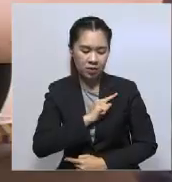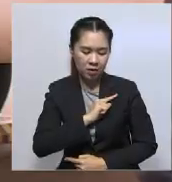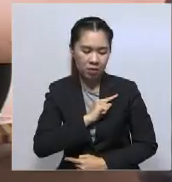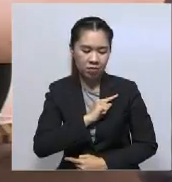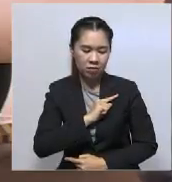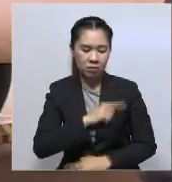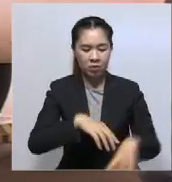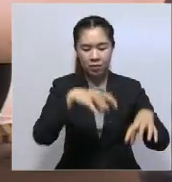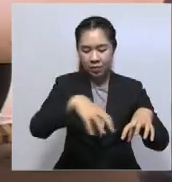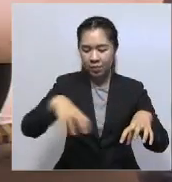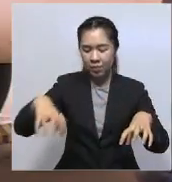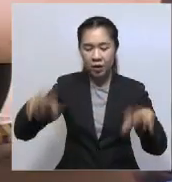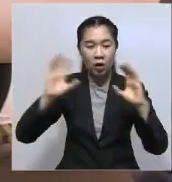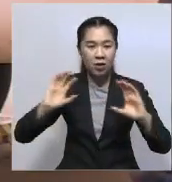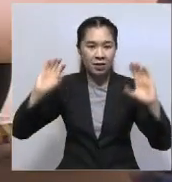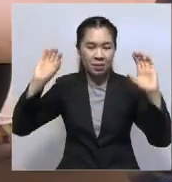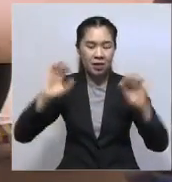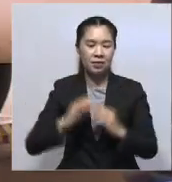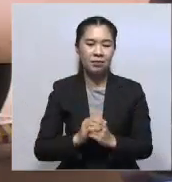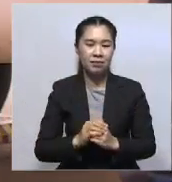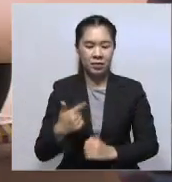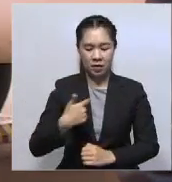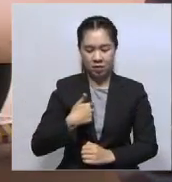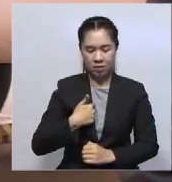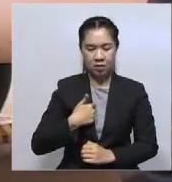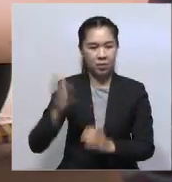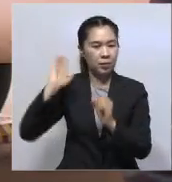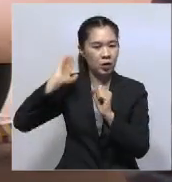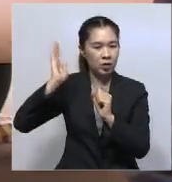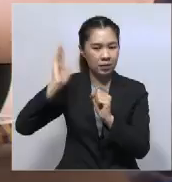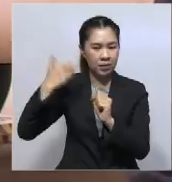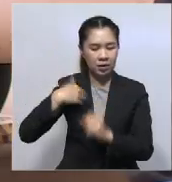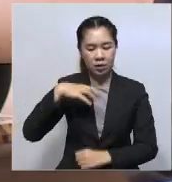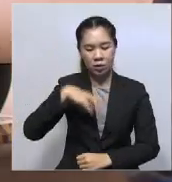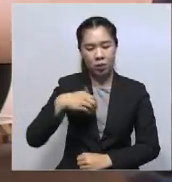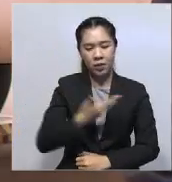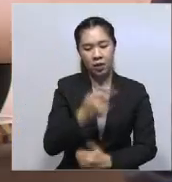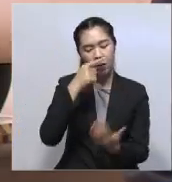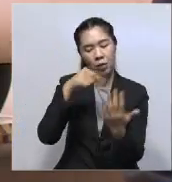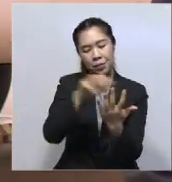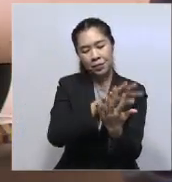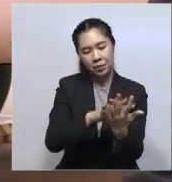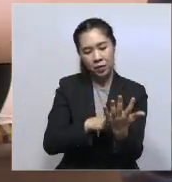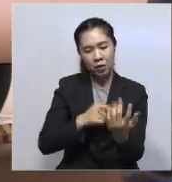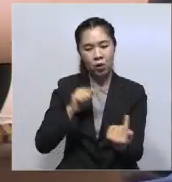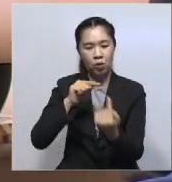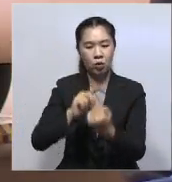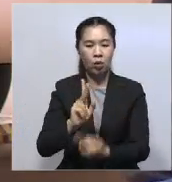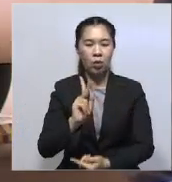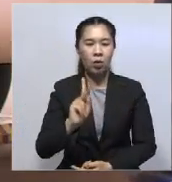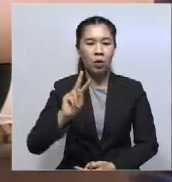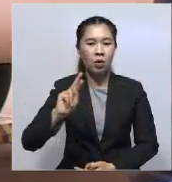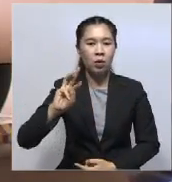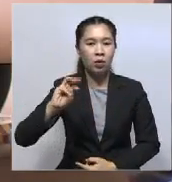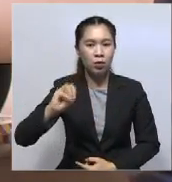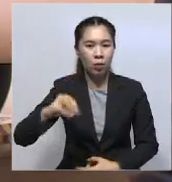ารกิจของหน่วยงานของรัฐซึ่งอันนี้เป็นหน้าที่ของกรมประชาสัมพันธ์ด้วยที่จะทำให้คนในประเทศไทยรู้จักกรมฝนหลวงว่าเขามีภาร